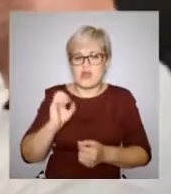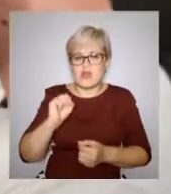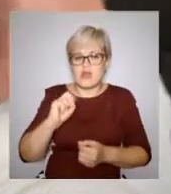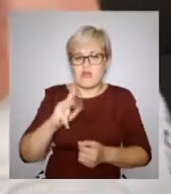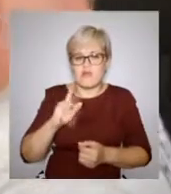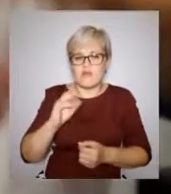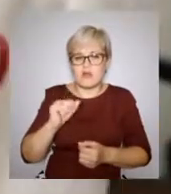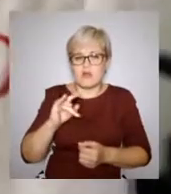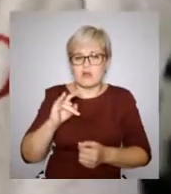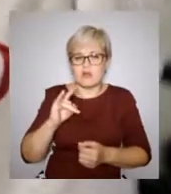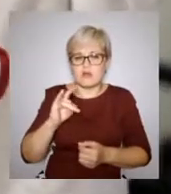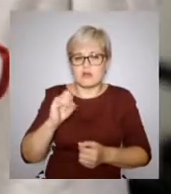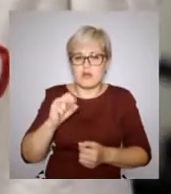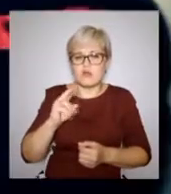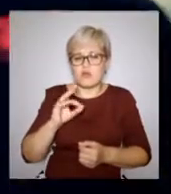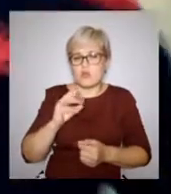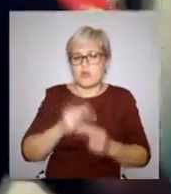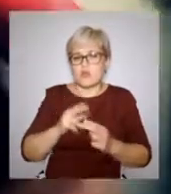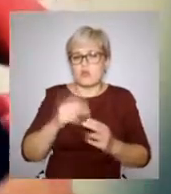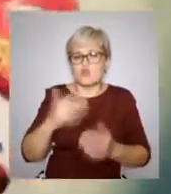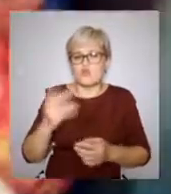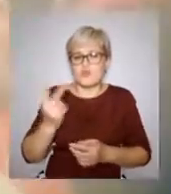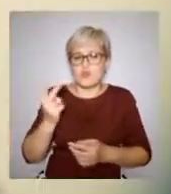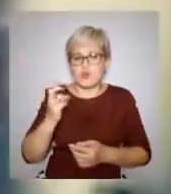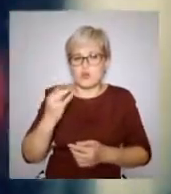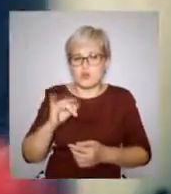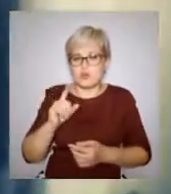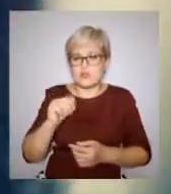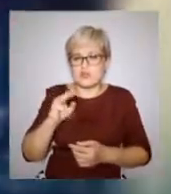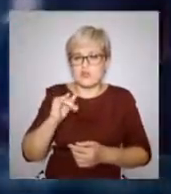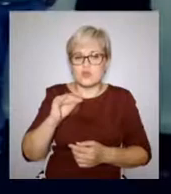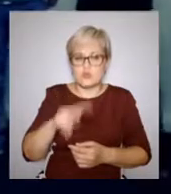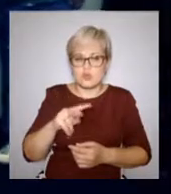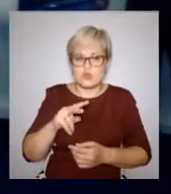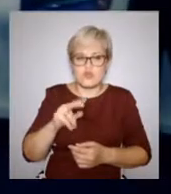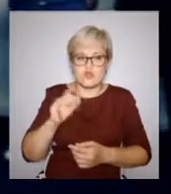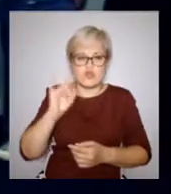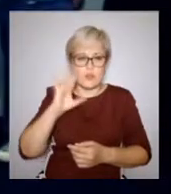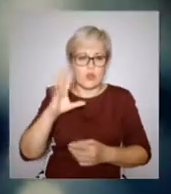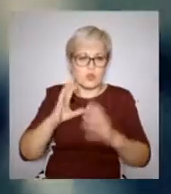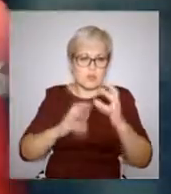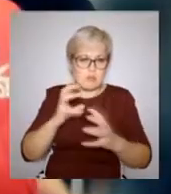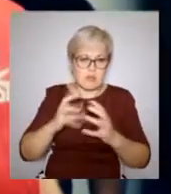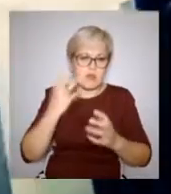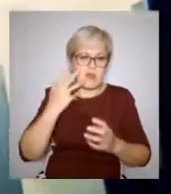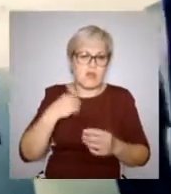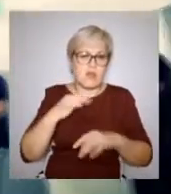слива рада за это уже второй будет за титул чемпиона мира который я